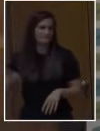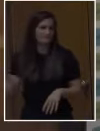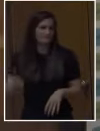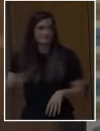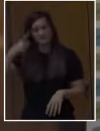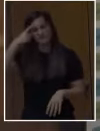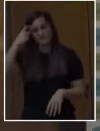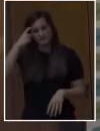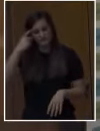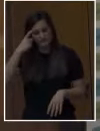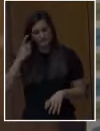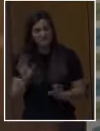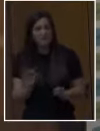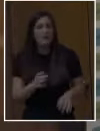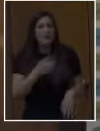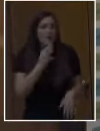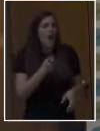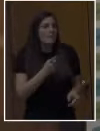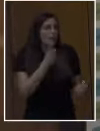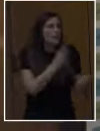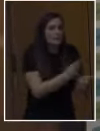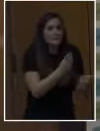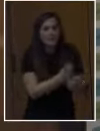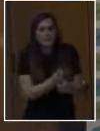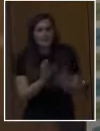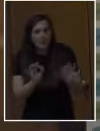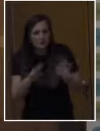εκπαίδευση, θα γίνει πάρα πολύ απλά μία μόδα.